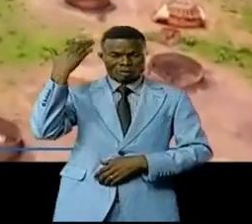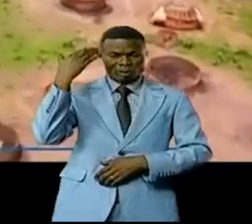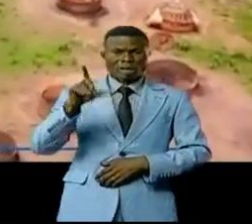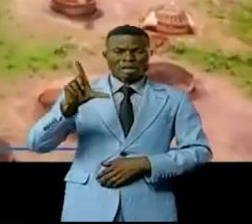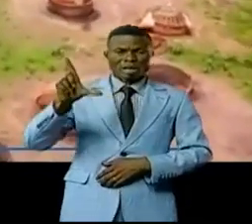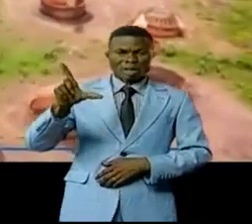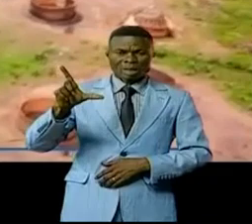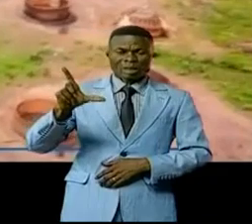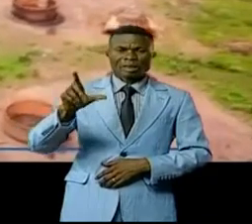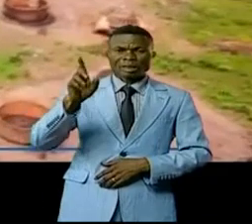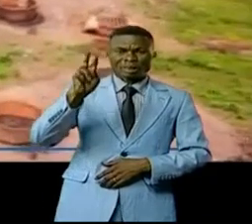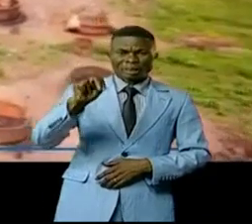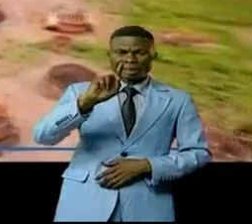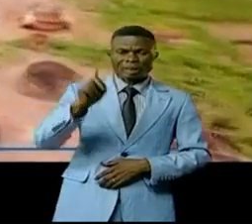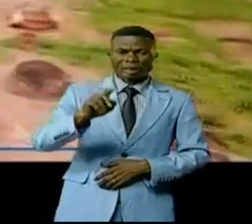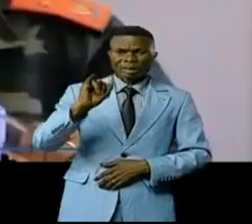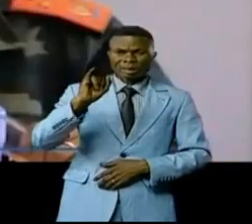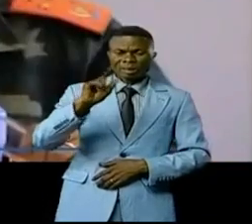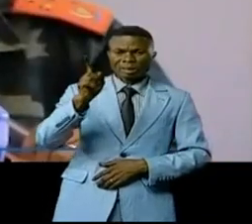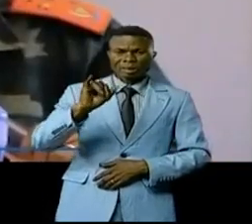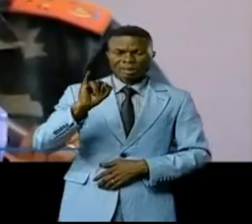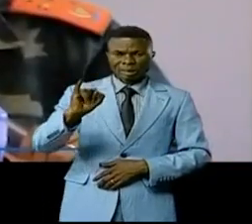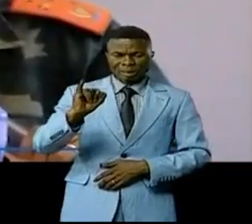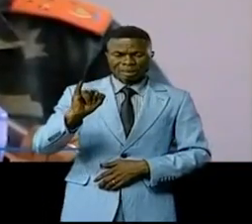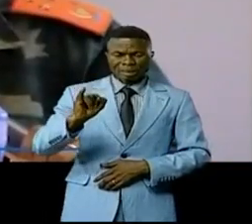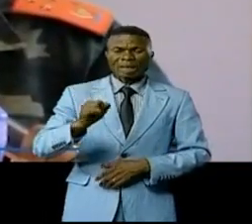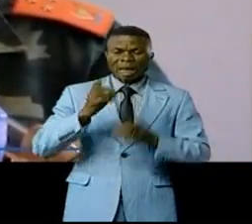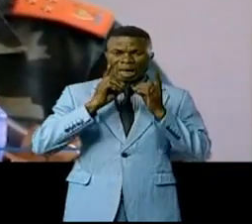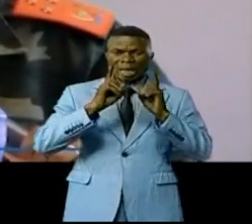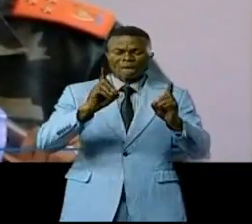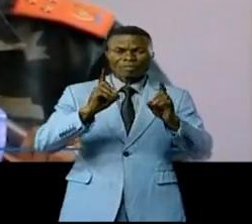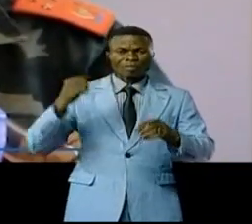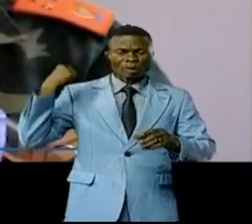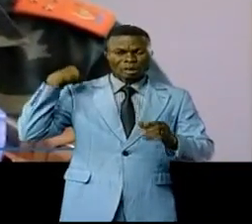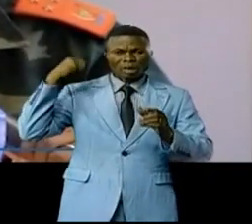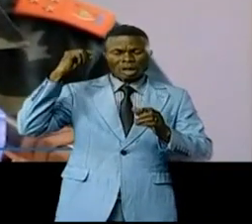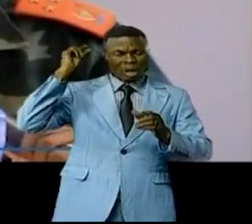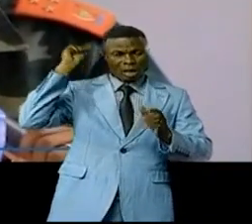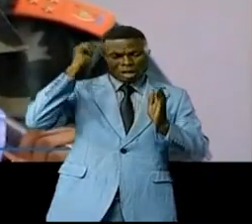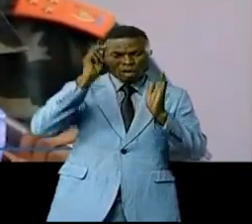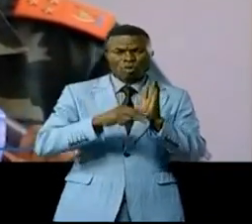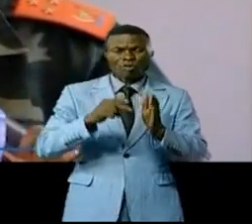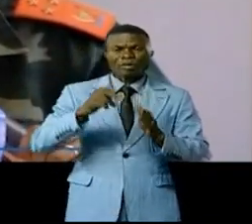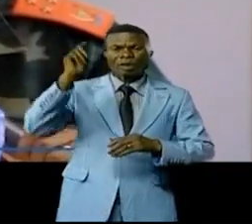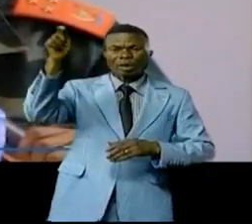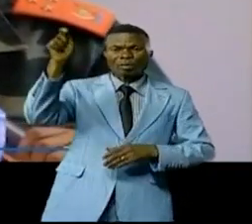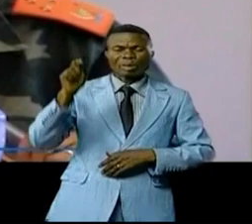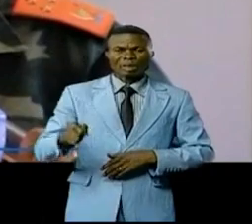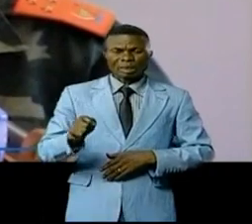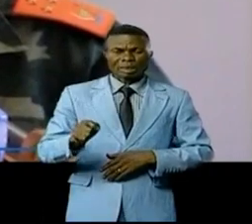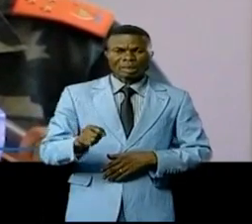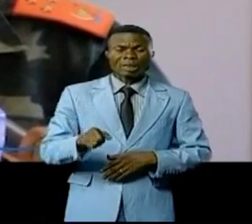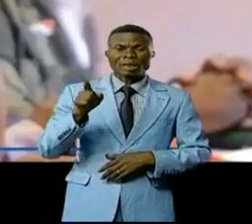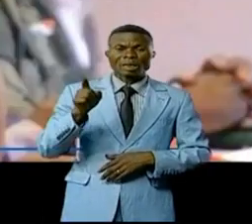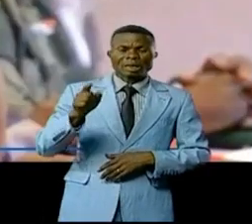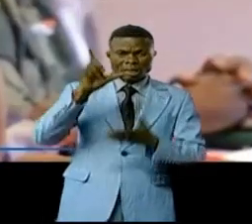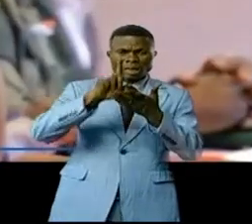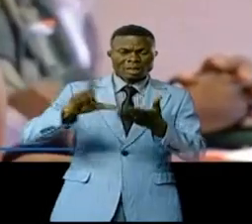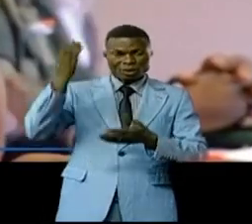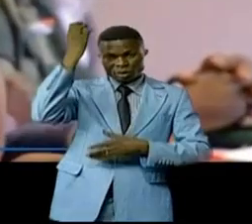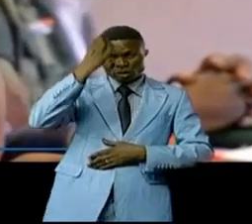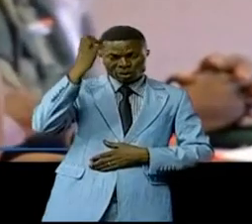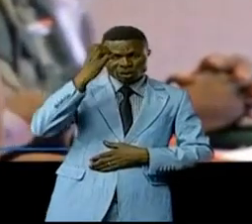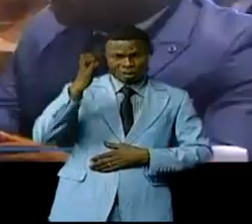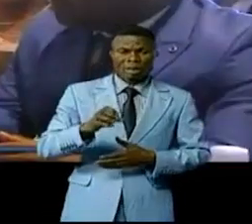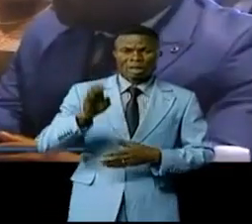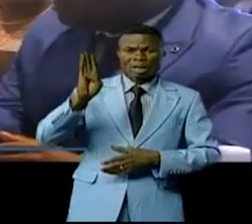dans la chefferie du Kalikoumi. Dans son mot d'ouverture, le gouverneur militaire de Lituri, le lieutenant général Luboyanka Chamadjoni, attend voir